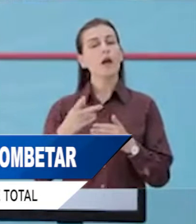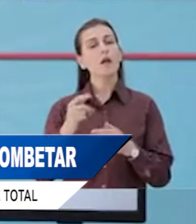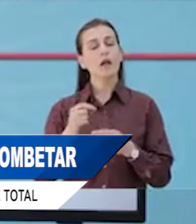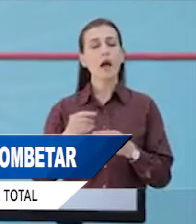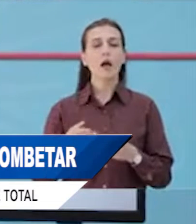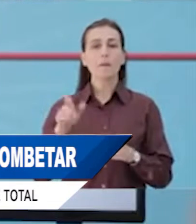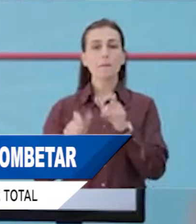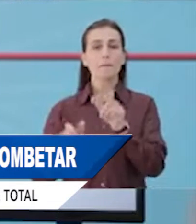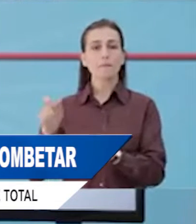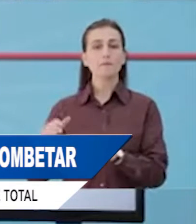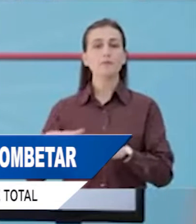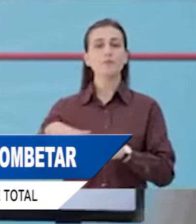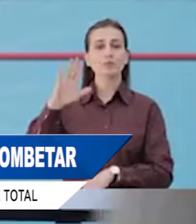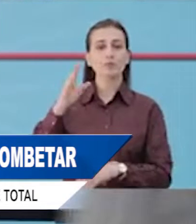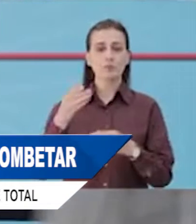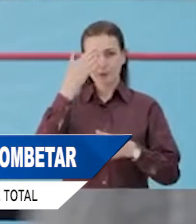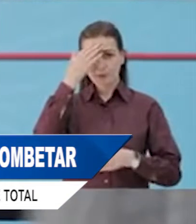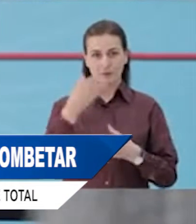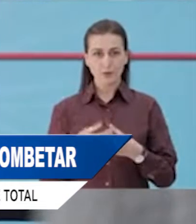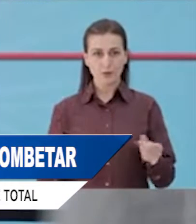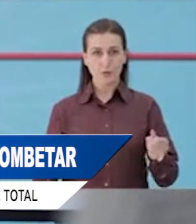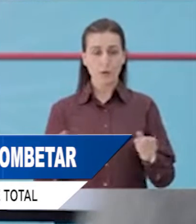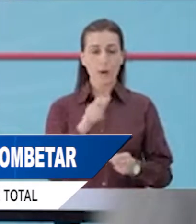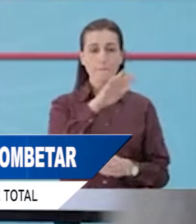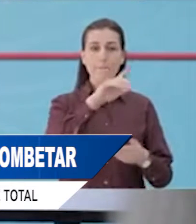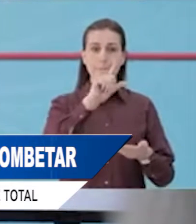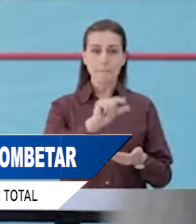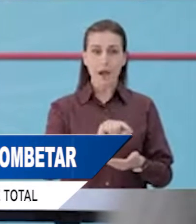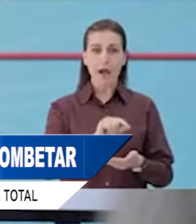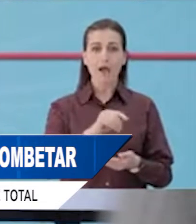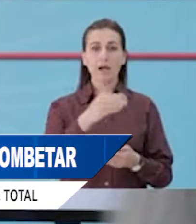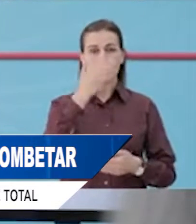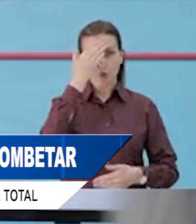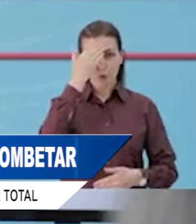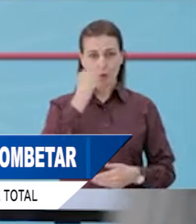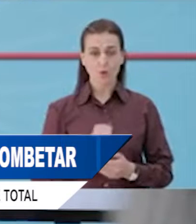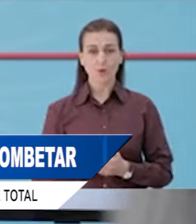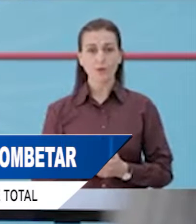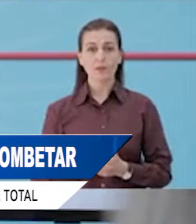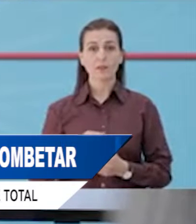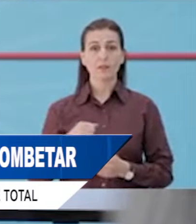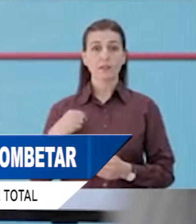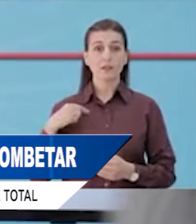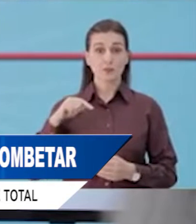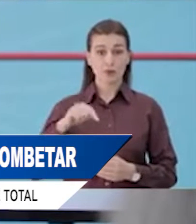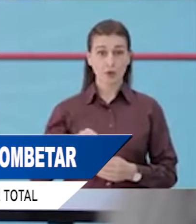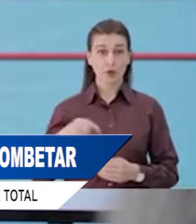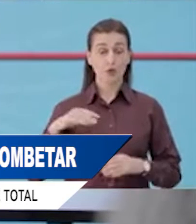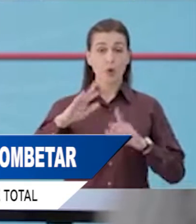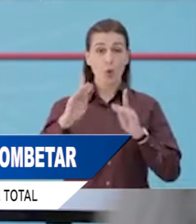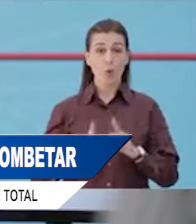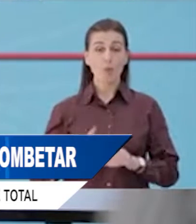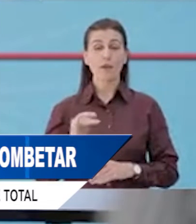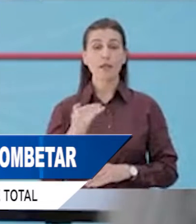të numrit të të shëruarve në krasim me numrin e të infektuarve. Deri më sot, 26 qytetare kanë humbur